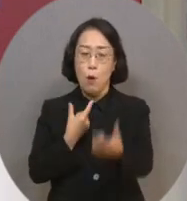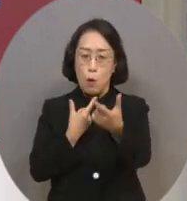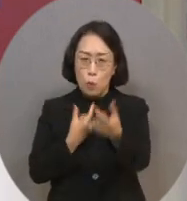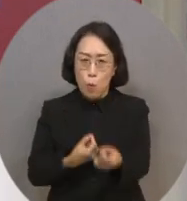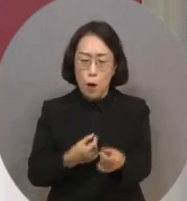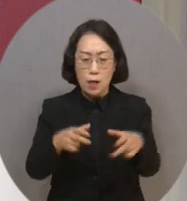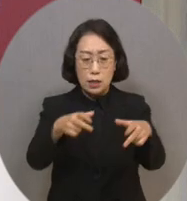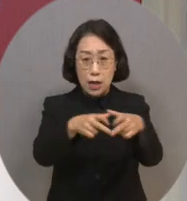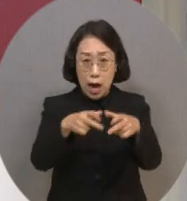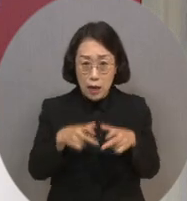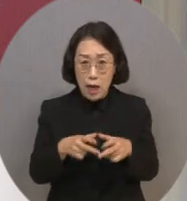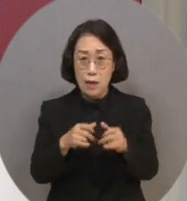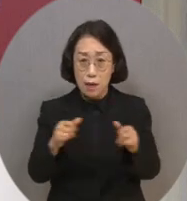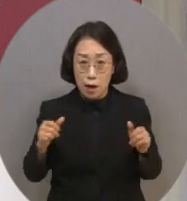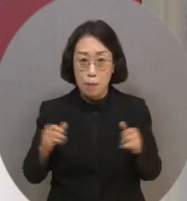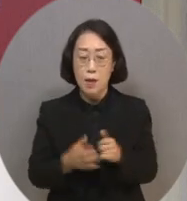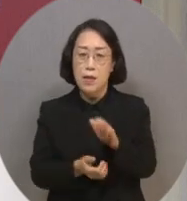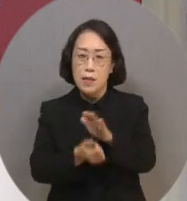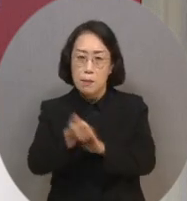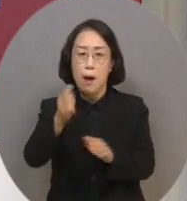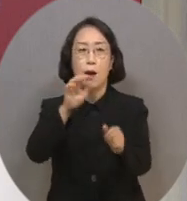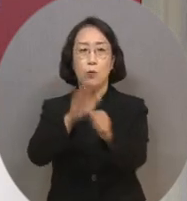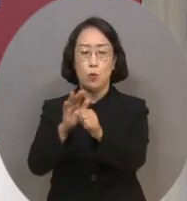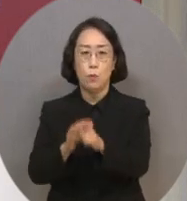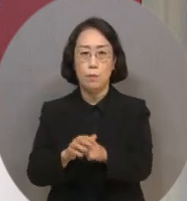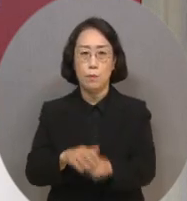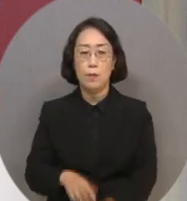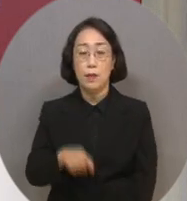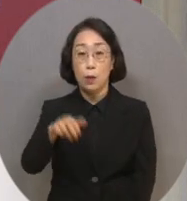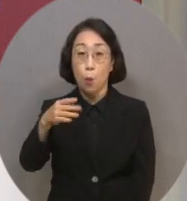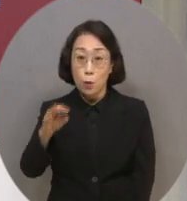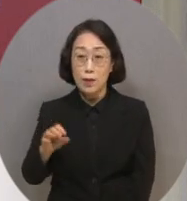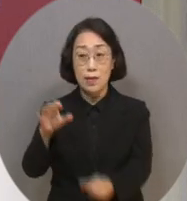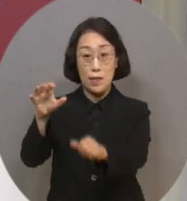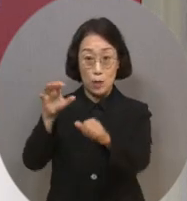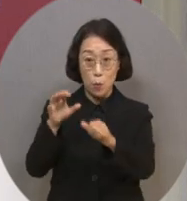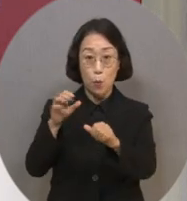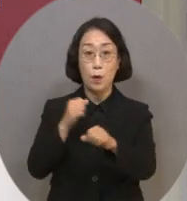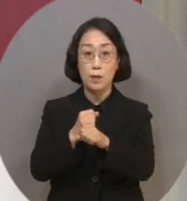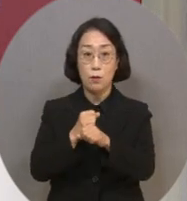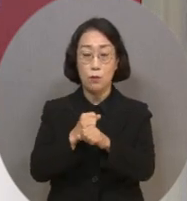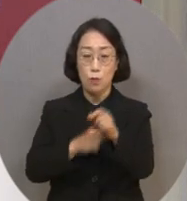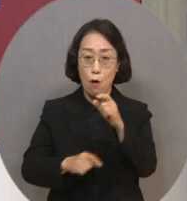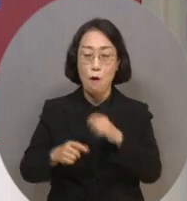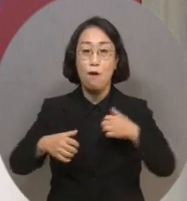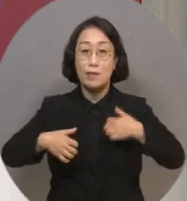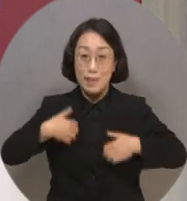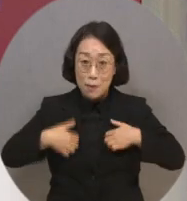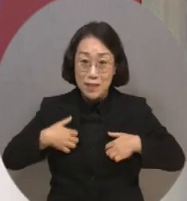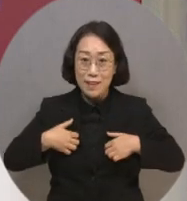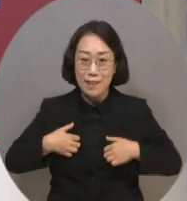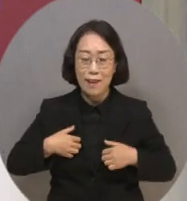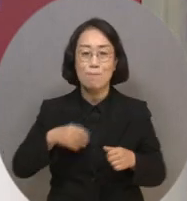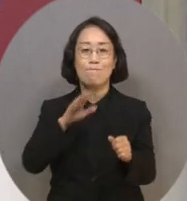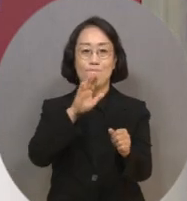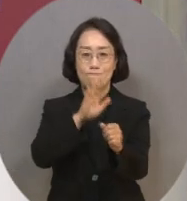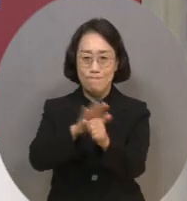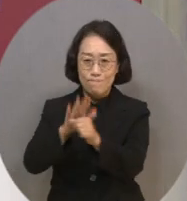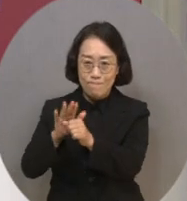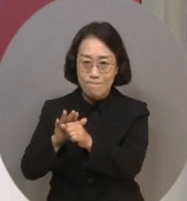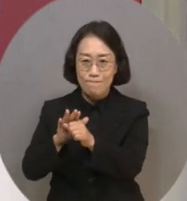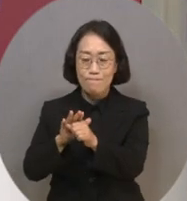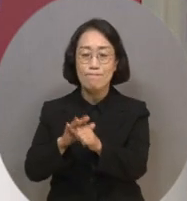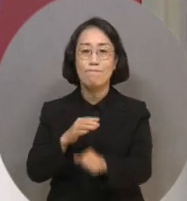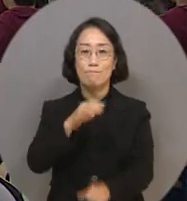같은 장애인을 가지고 있는 친구들에게 희망을 주고 조금 더 이 코딩을 활용하여 조금 더 그 친구들이 재미를 가질 수